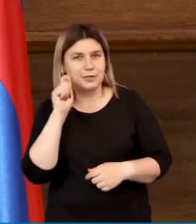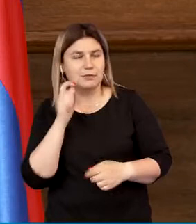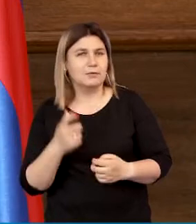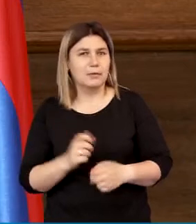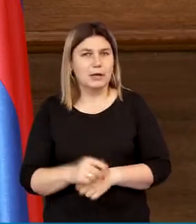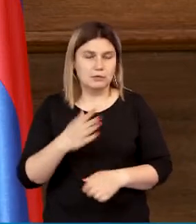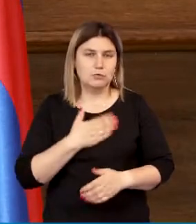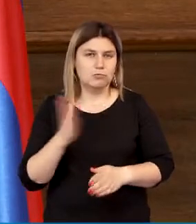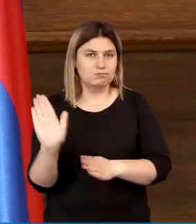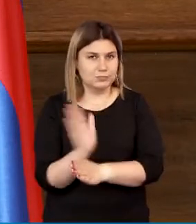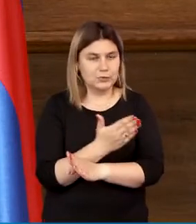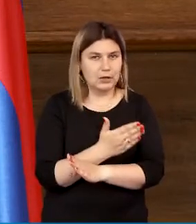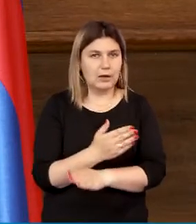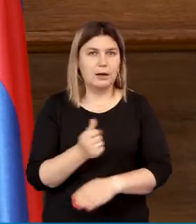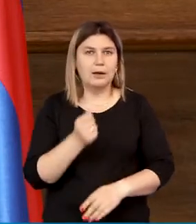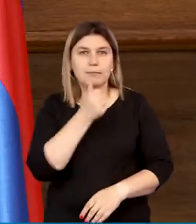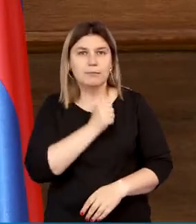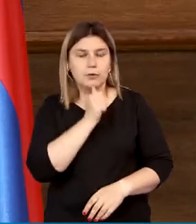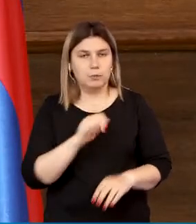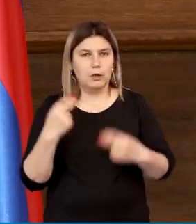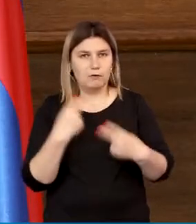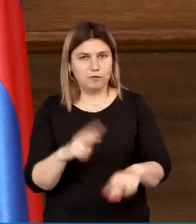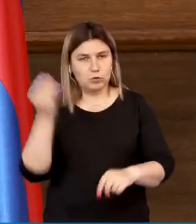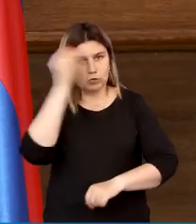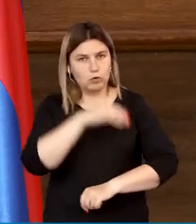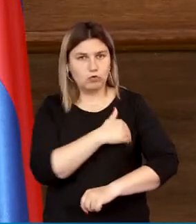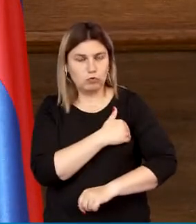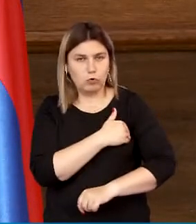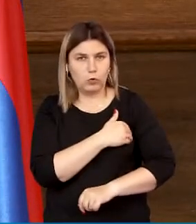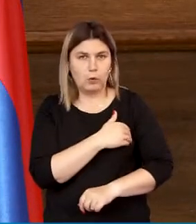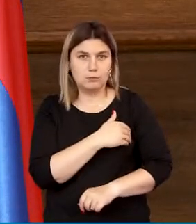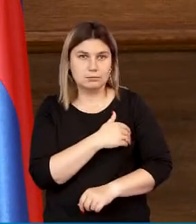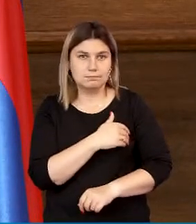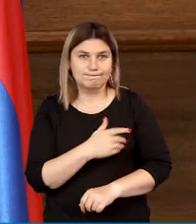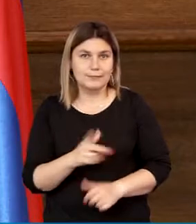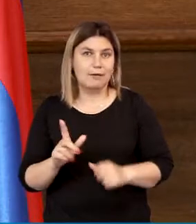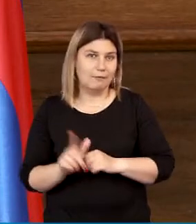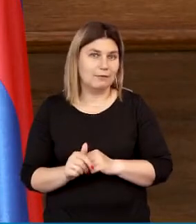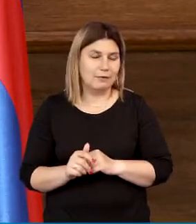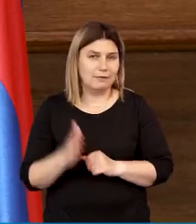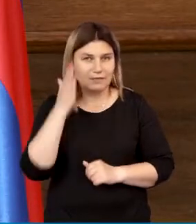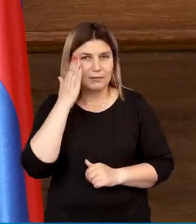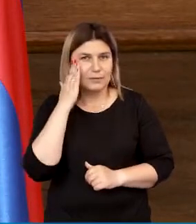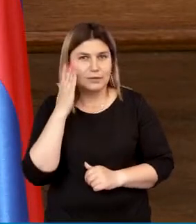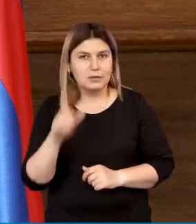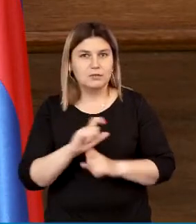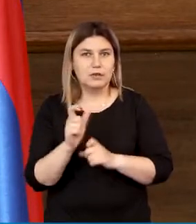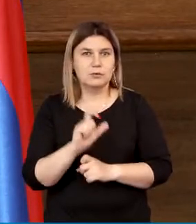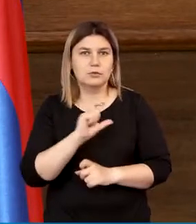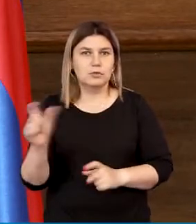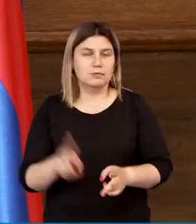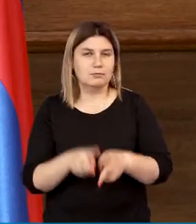mamy za sobą, próbujemy wrócić do szkół, choć i tak wiemy, że cały czas jesteśmy w okresie